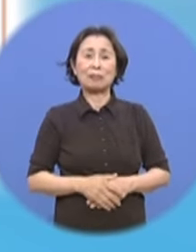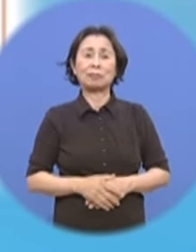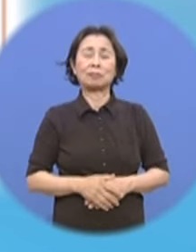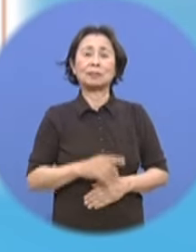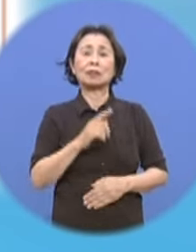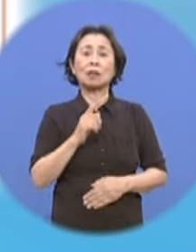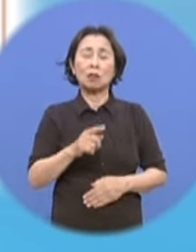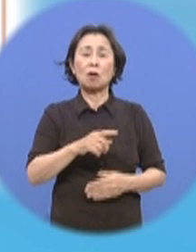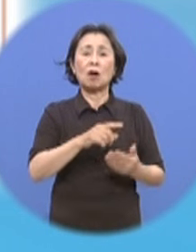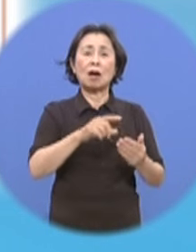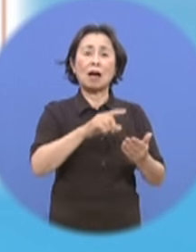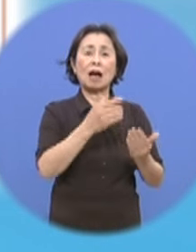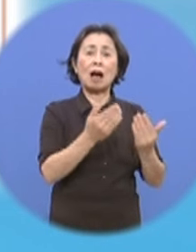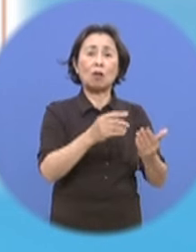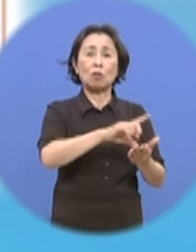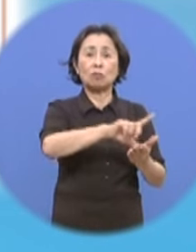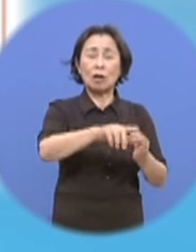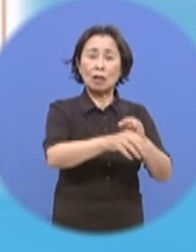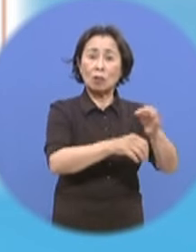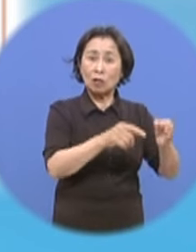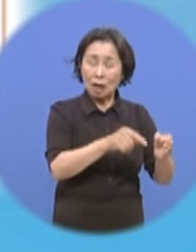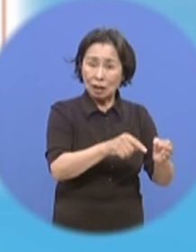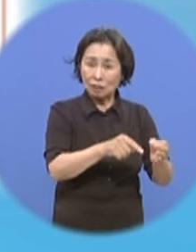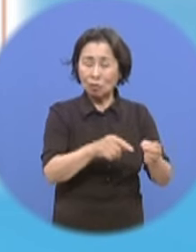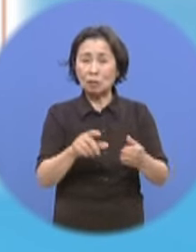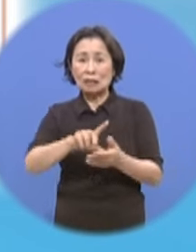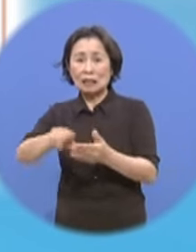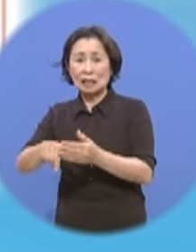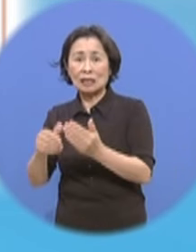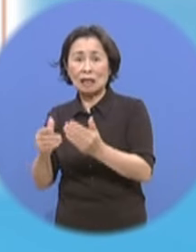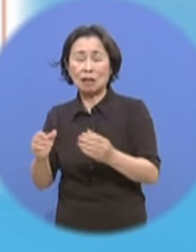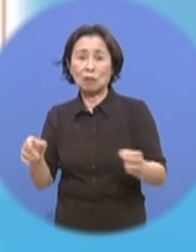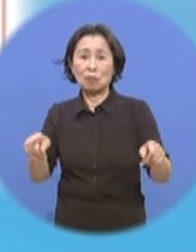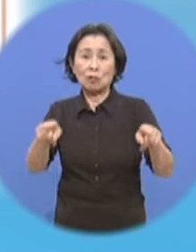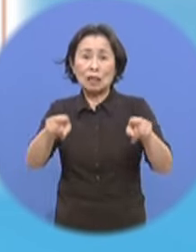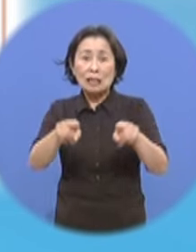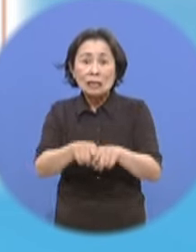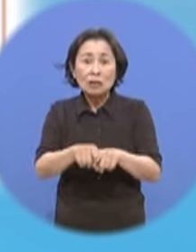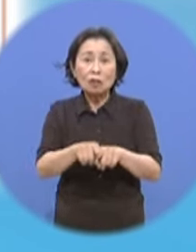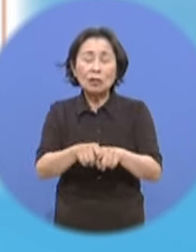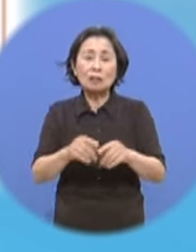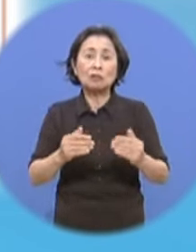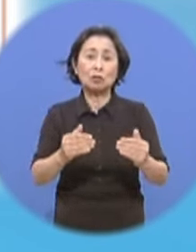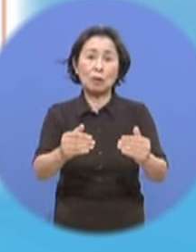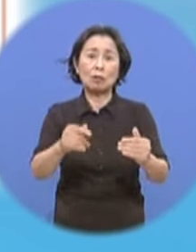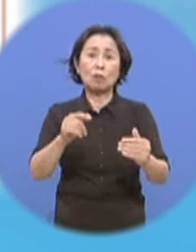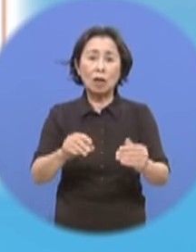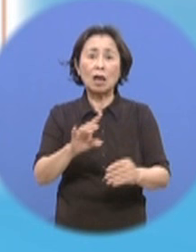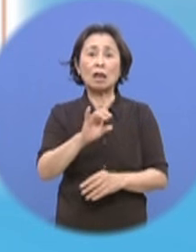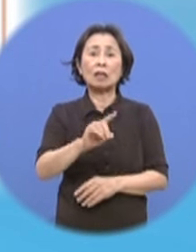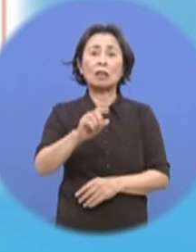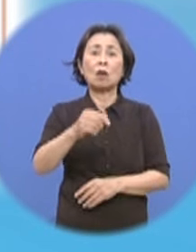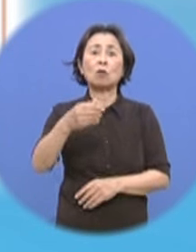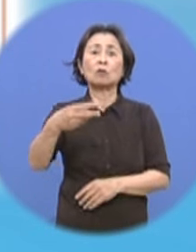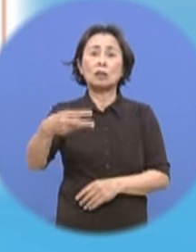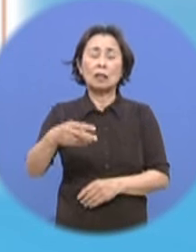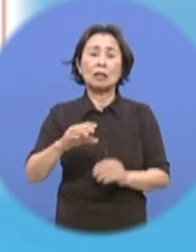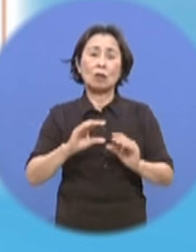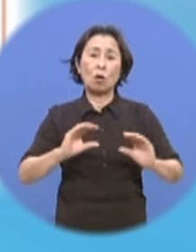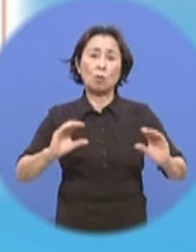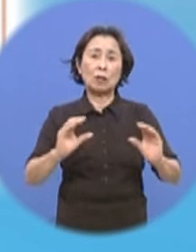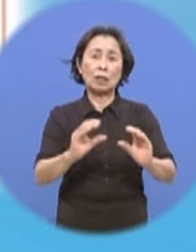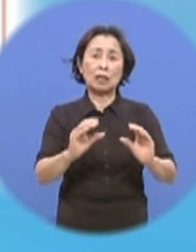と地域学校共同活動を一体的に進める仕組みが木国コミュニティスクールです学校